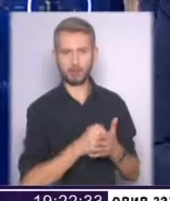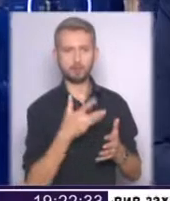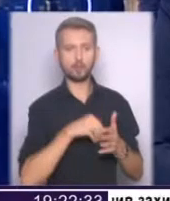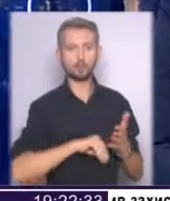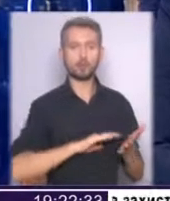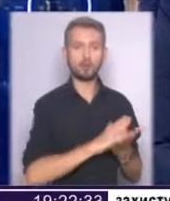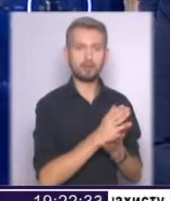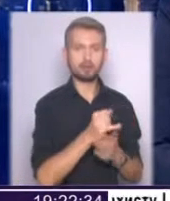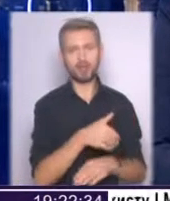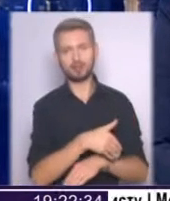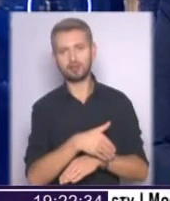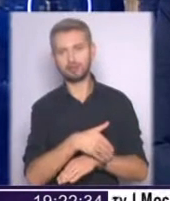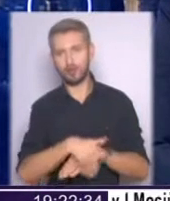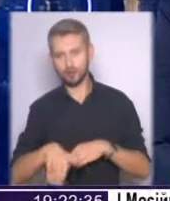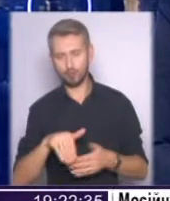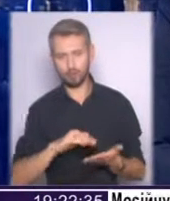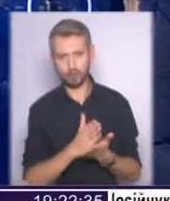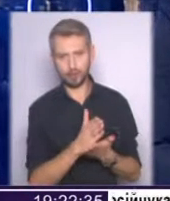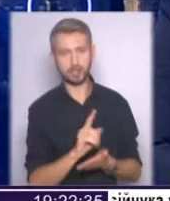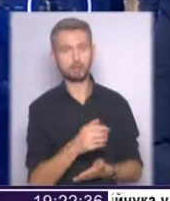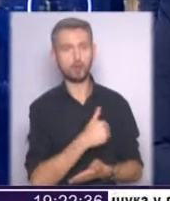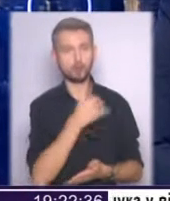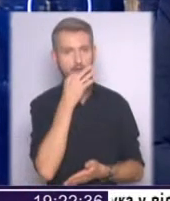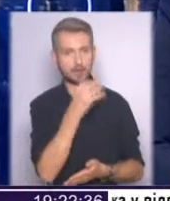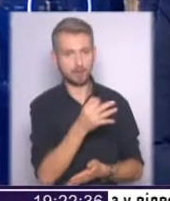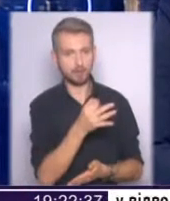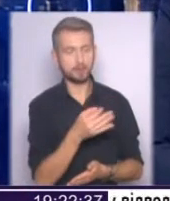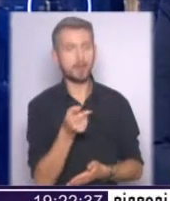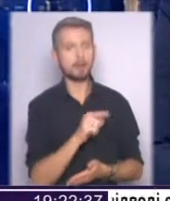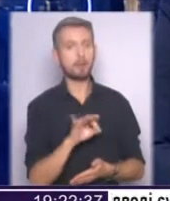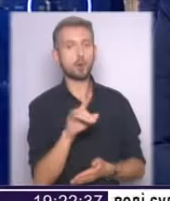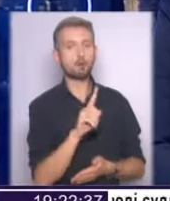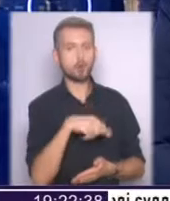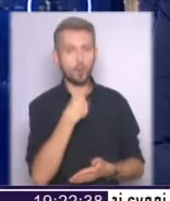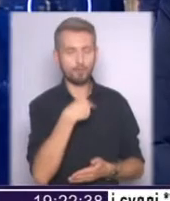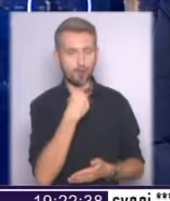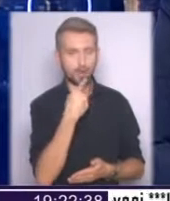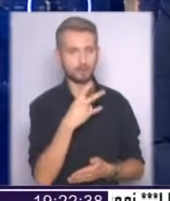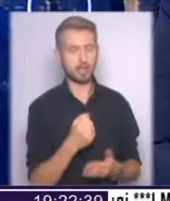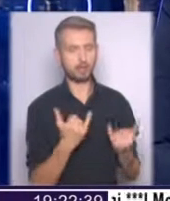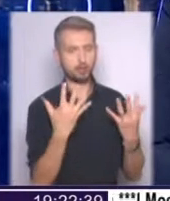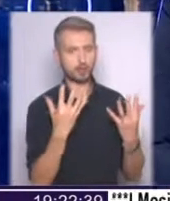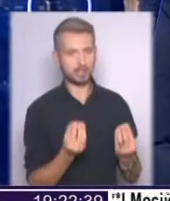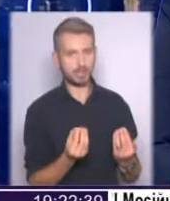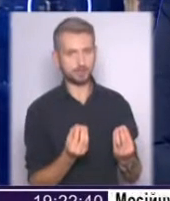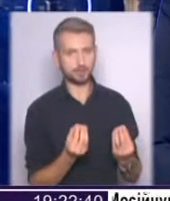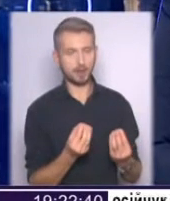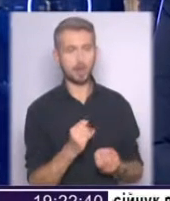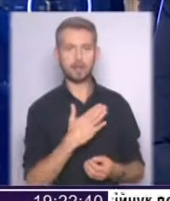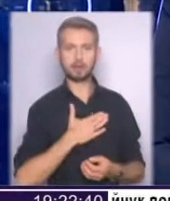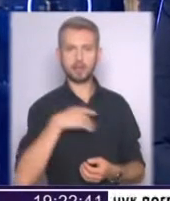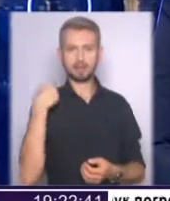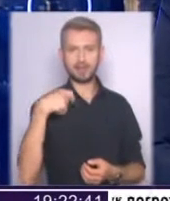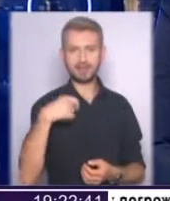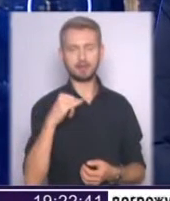внутрішньополітичний, зовнішньополітичний. Я що хочу сказати, те, про що говорять на сьогоднішній день і наш президент,